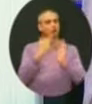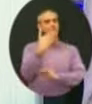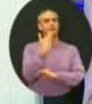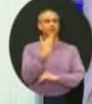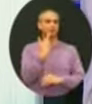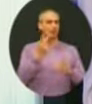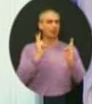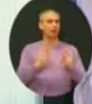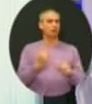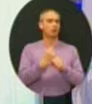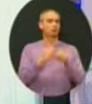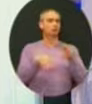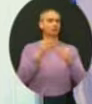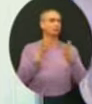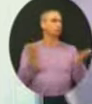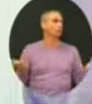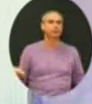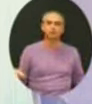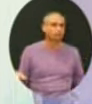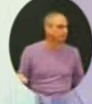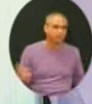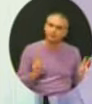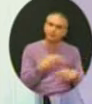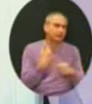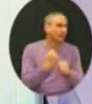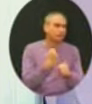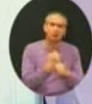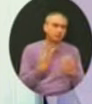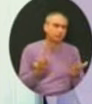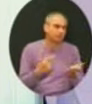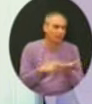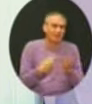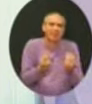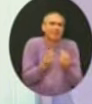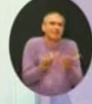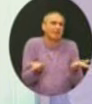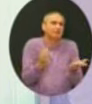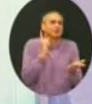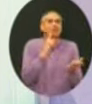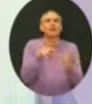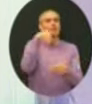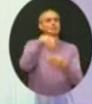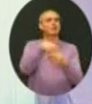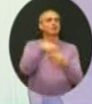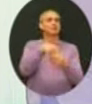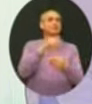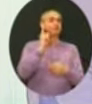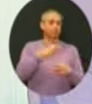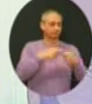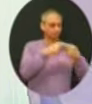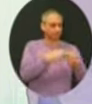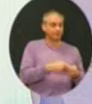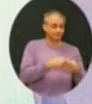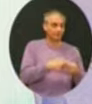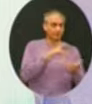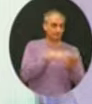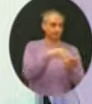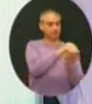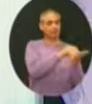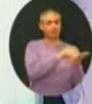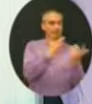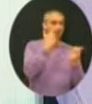ישראל שמאפשר פריימריז פתוחים. אי אפשר לעשות זאת. כי אין מושג כזה שנקרא מצביע. יש מושג שנקרא חבר, שנמצא בפיקוח. כן,